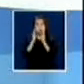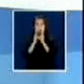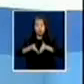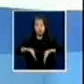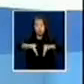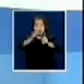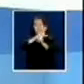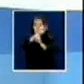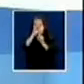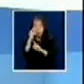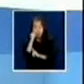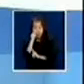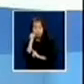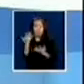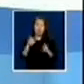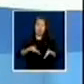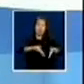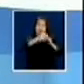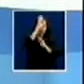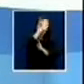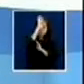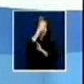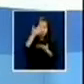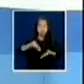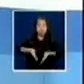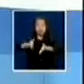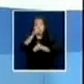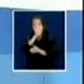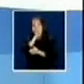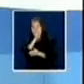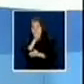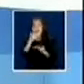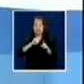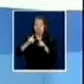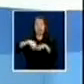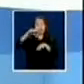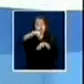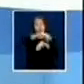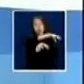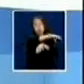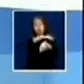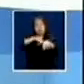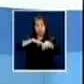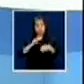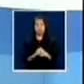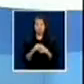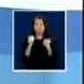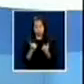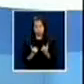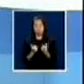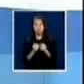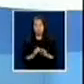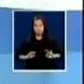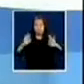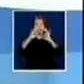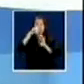ารภไม่ว่าจะเป็นคลองเตยบ่อนไก่และพื้นที่อื่นๆช่วงนี้แหละครับเป็นช่วงที่เกิด